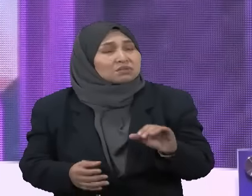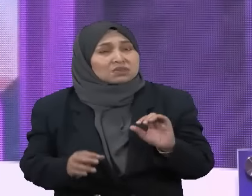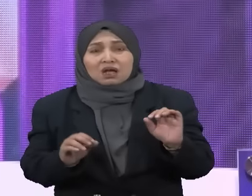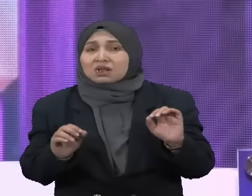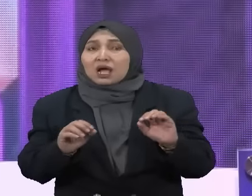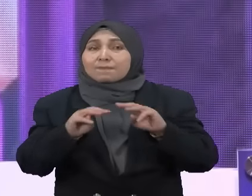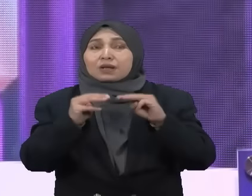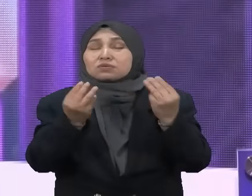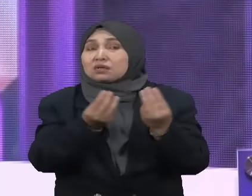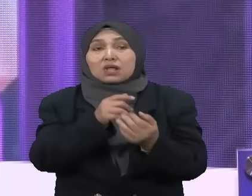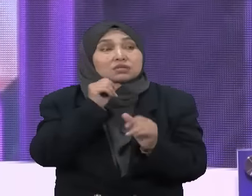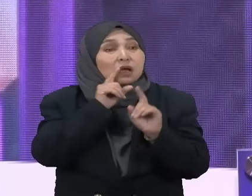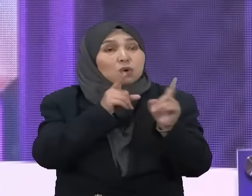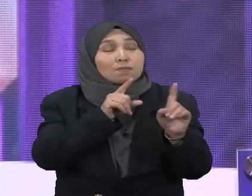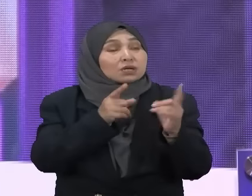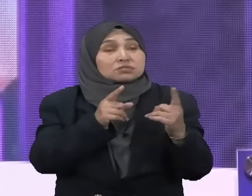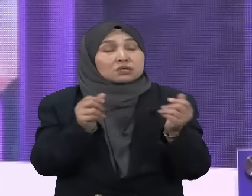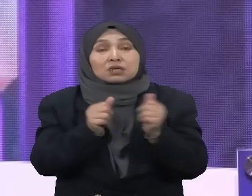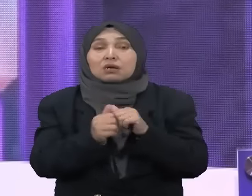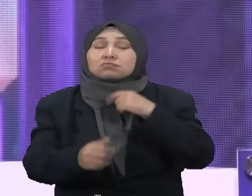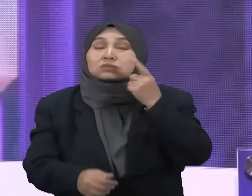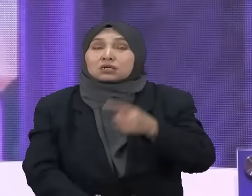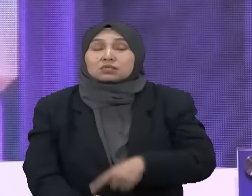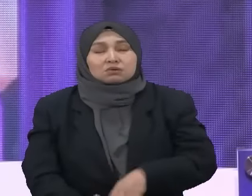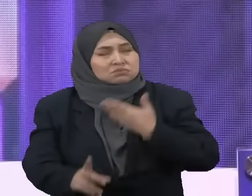itu berjawab kecuali hanyalah dengan berkata,